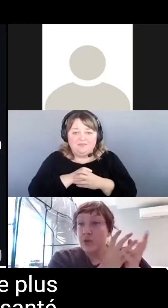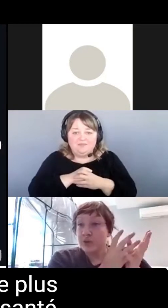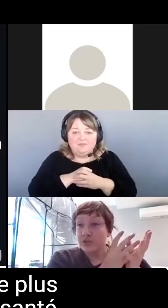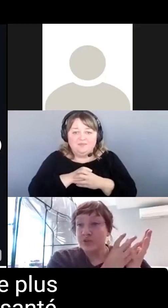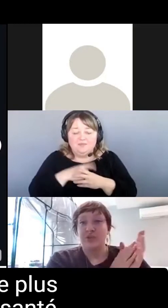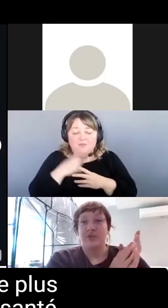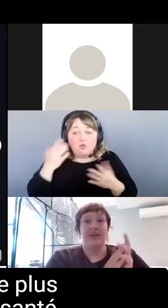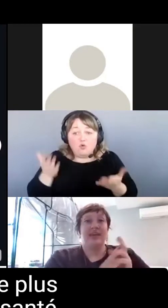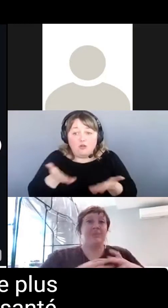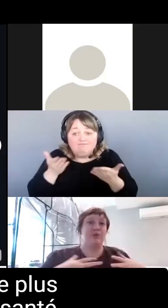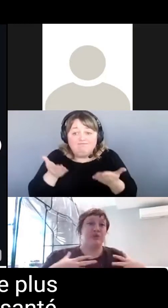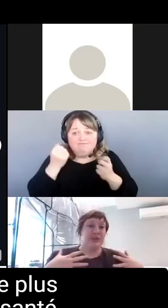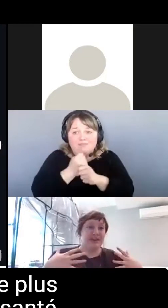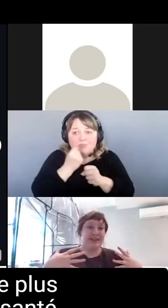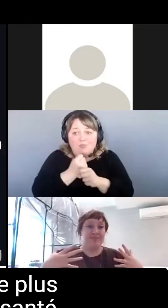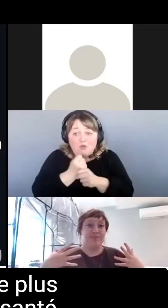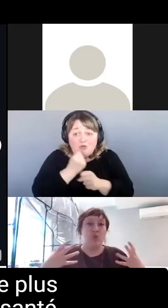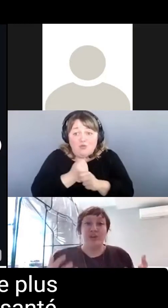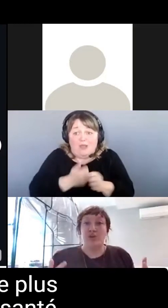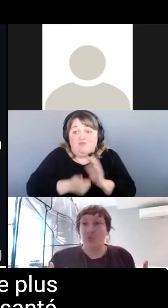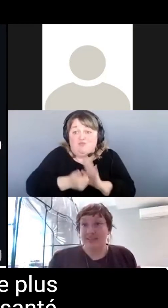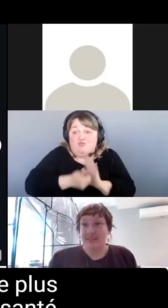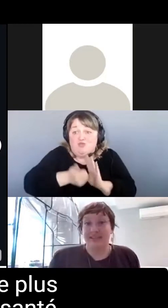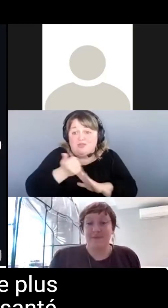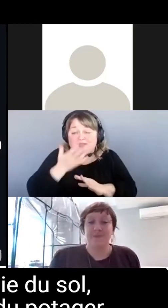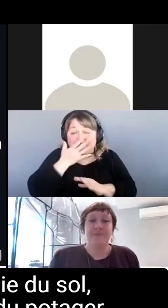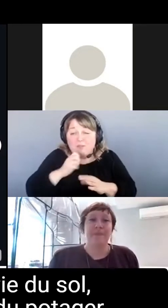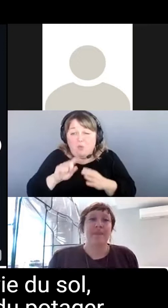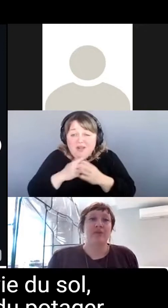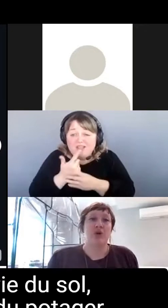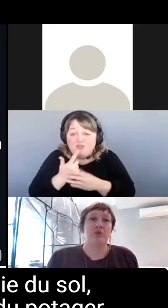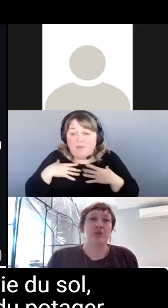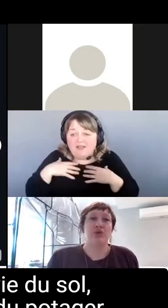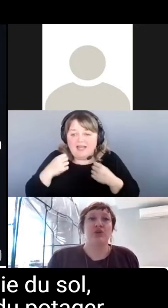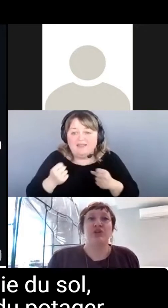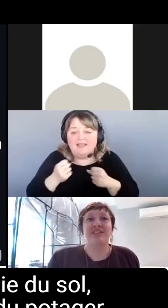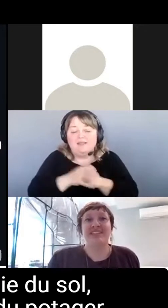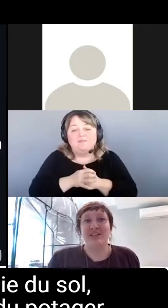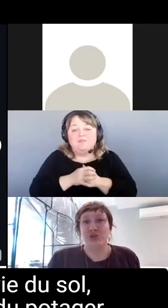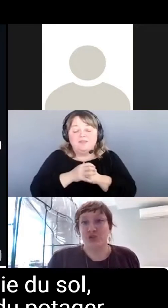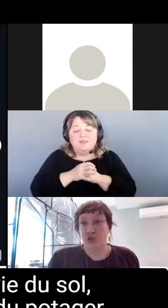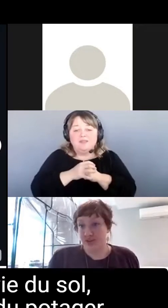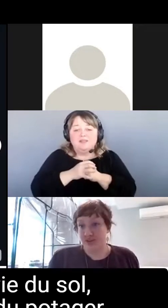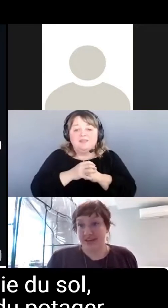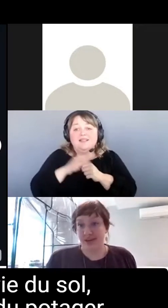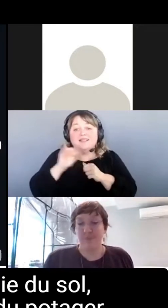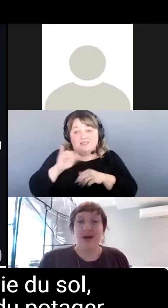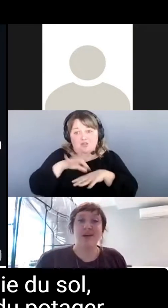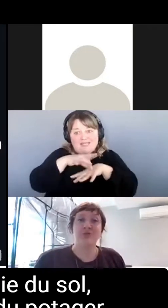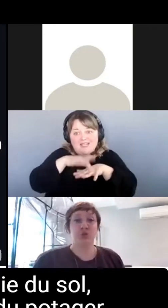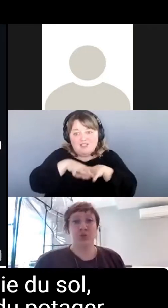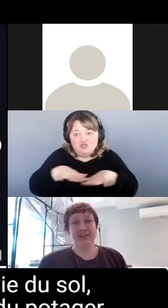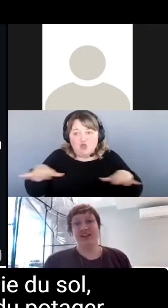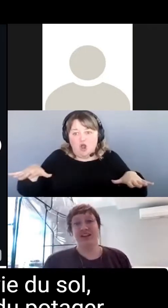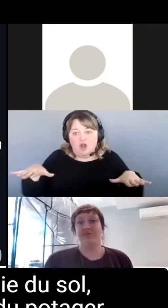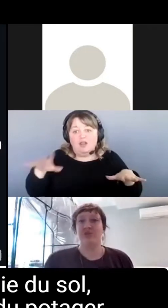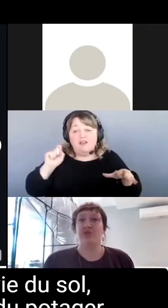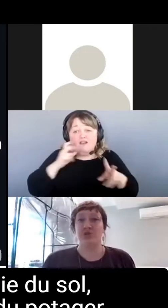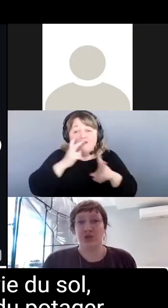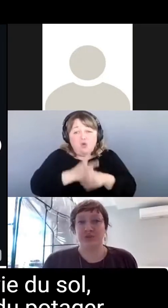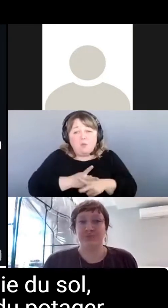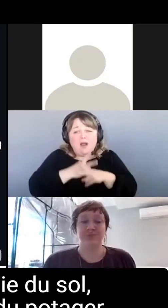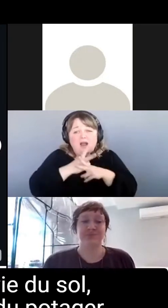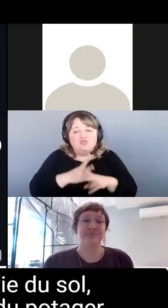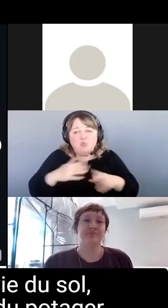produire plus et à produire des beaux légumes en santé. Donc, c'est le sol et prendre soin de la vie